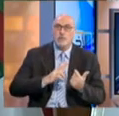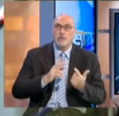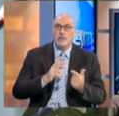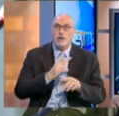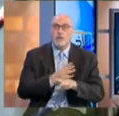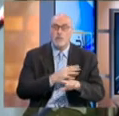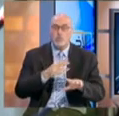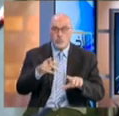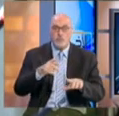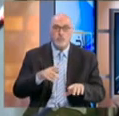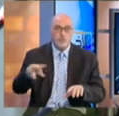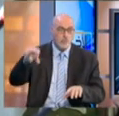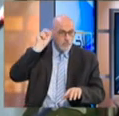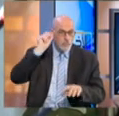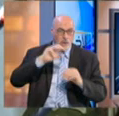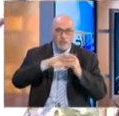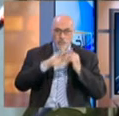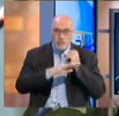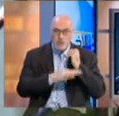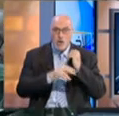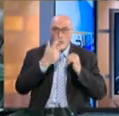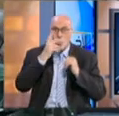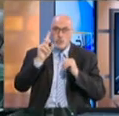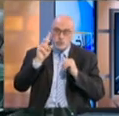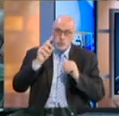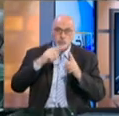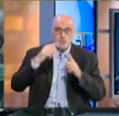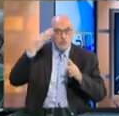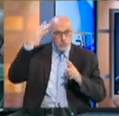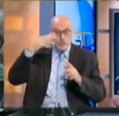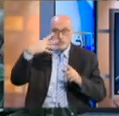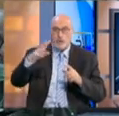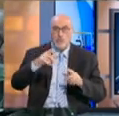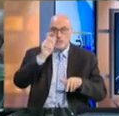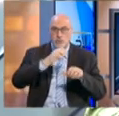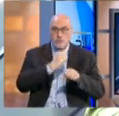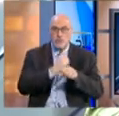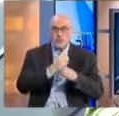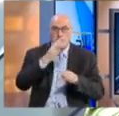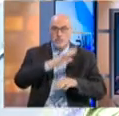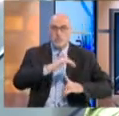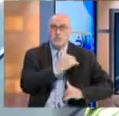أن يستمع مطولا لاقتراحات وانشغالات الإطارات والمستخدمين.